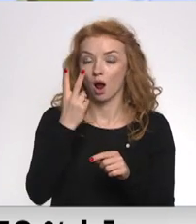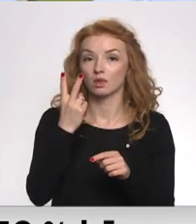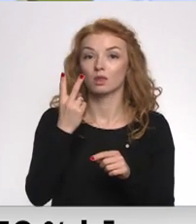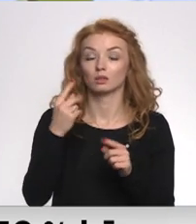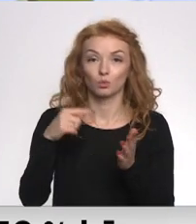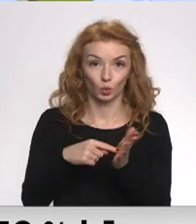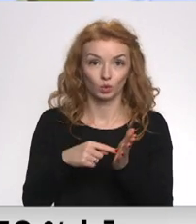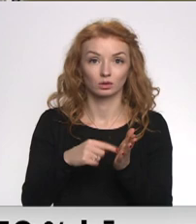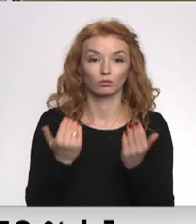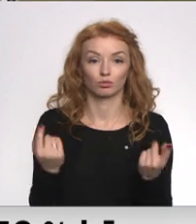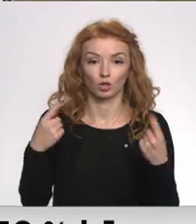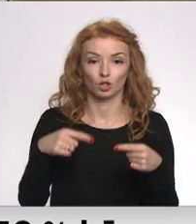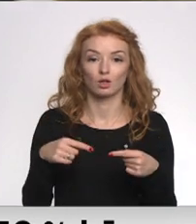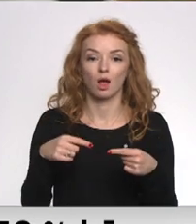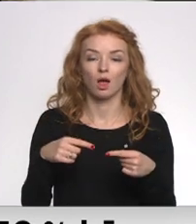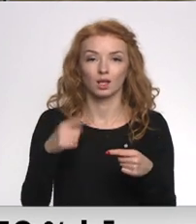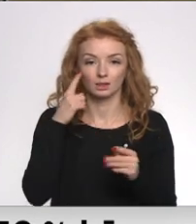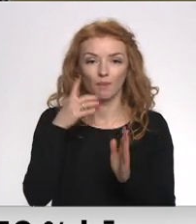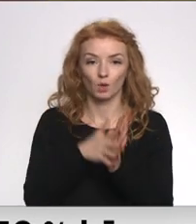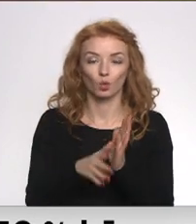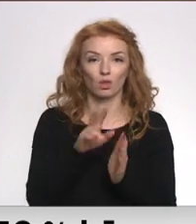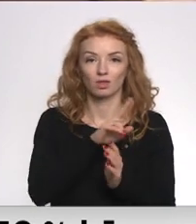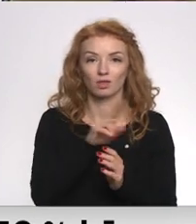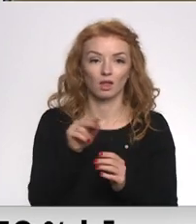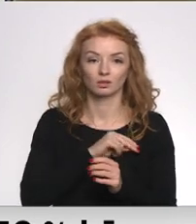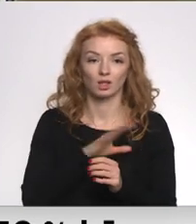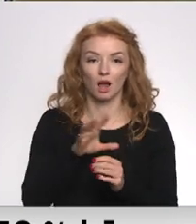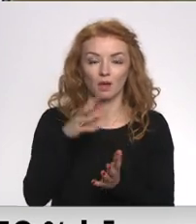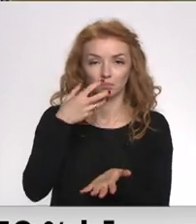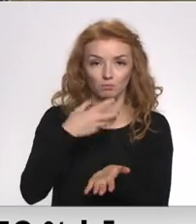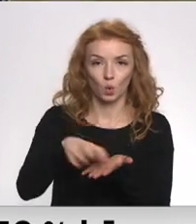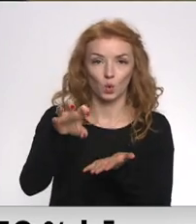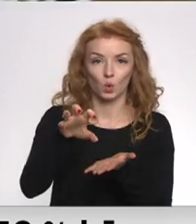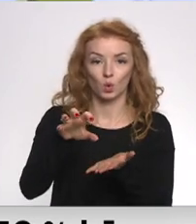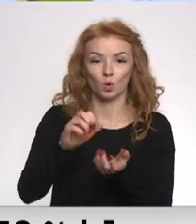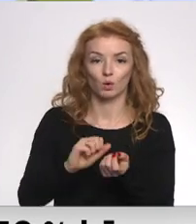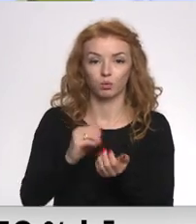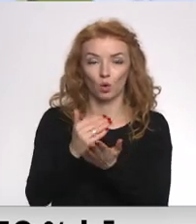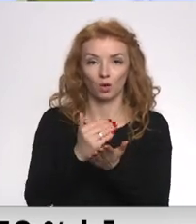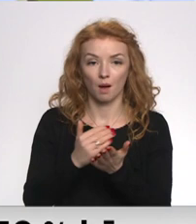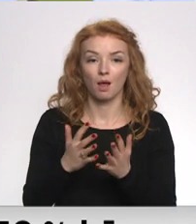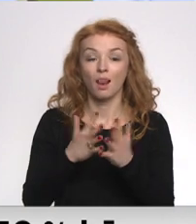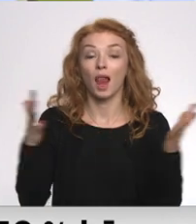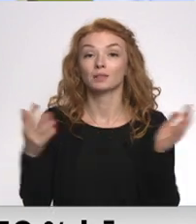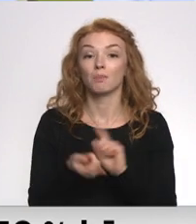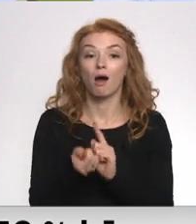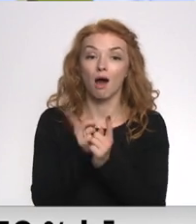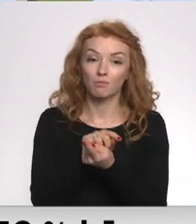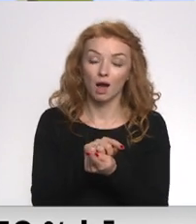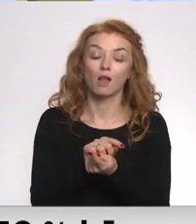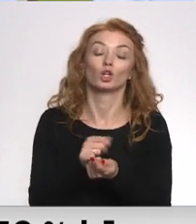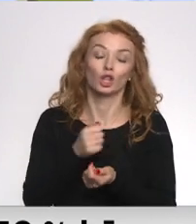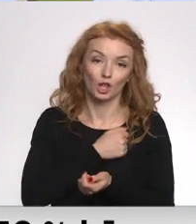kad šinī brīdī, es saprotu, nestrādā skanēšanas programma, liels pārmaiņas, kas nes,